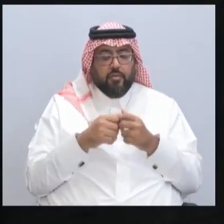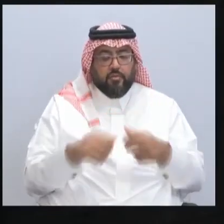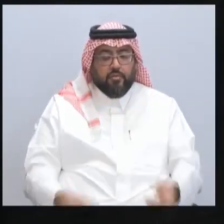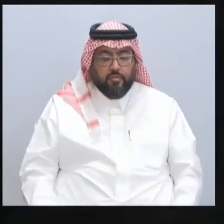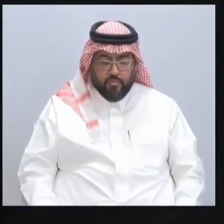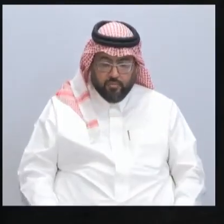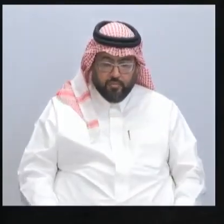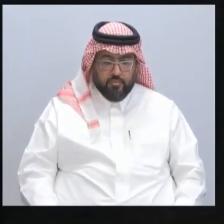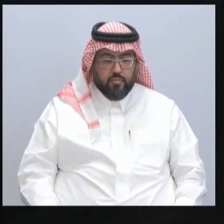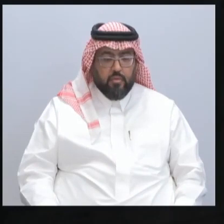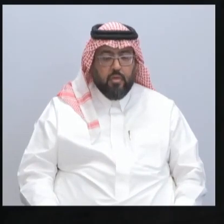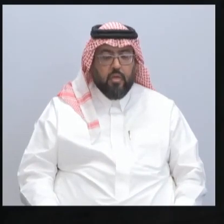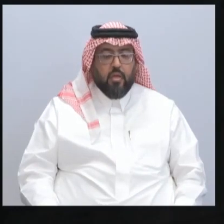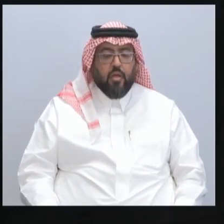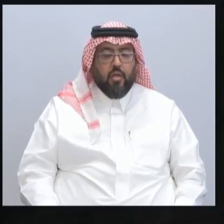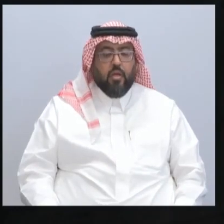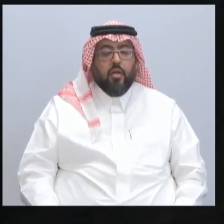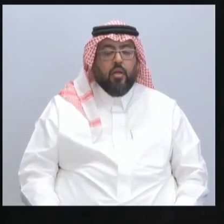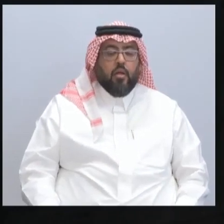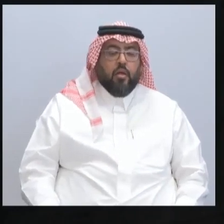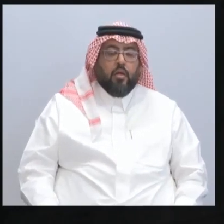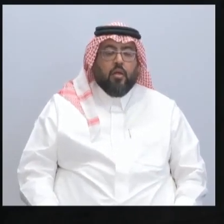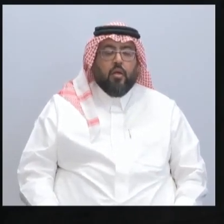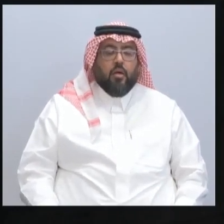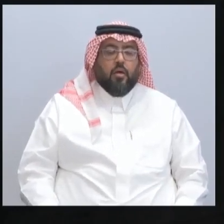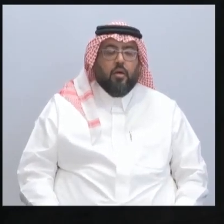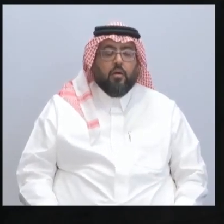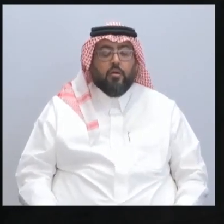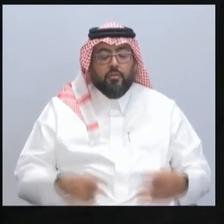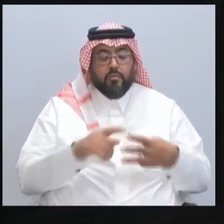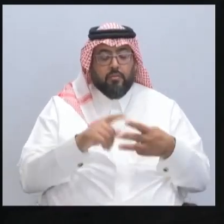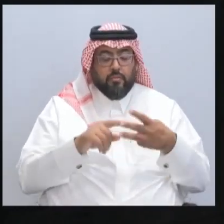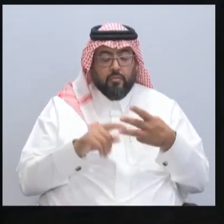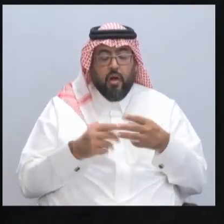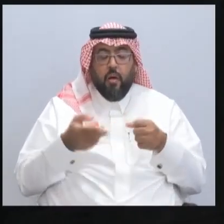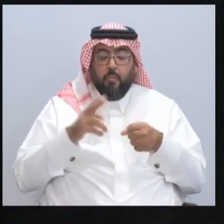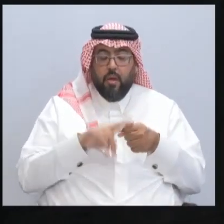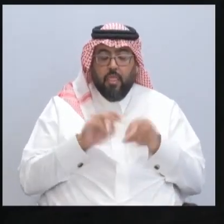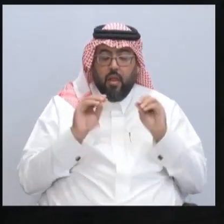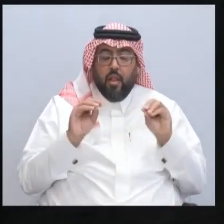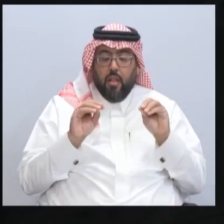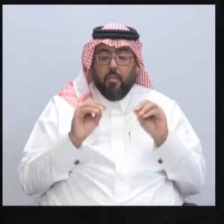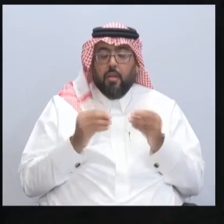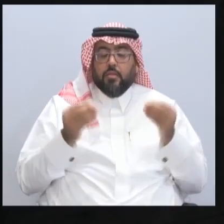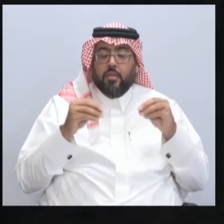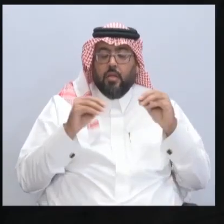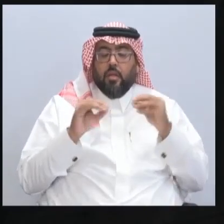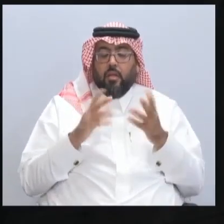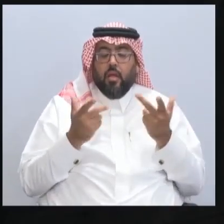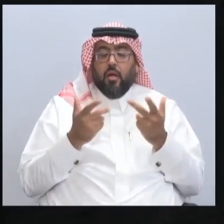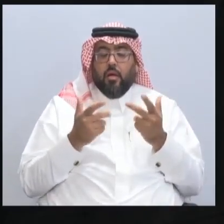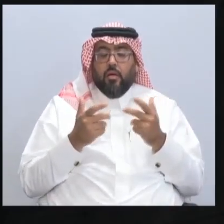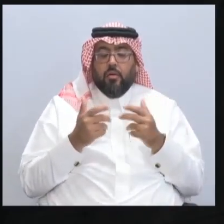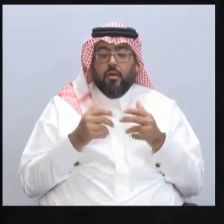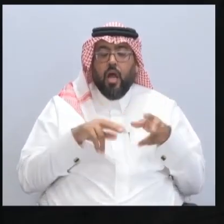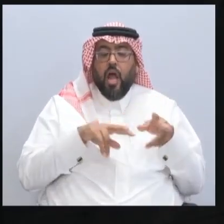ان يعدد الطالب خطوات تحسين الانتاج الحيواني وزيادته بدول